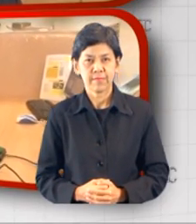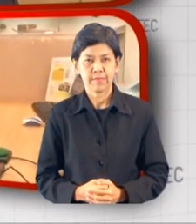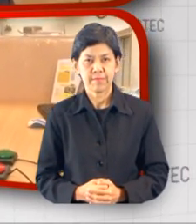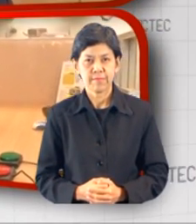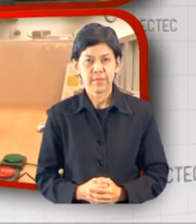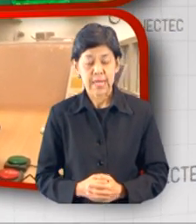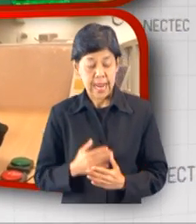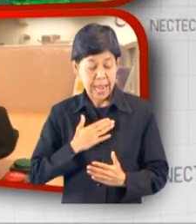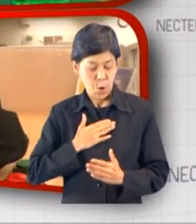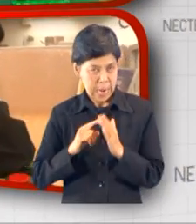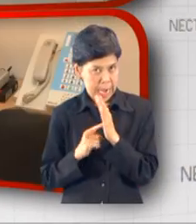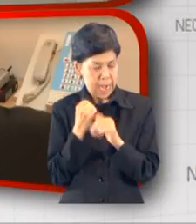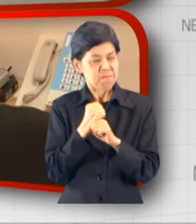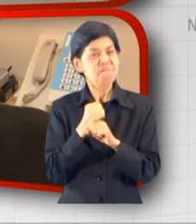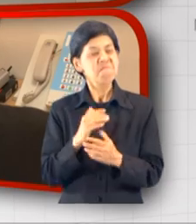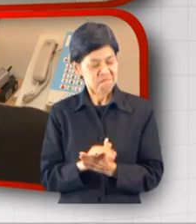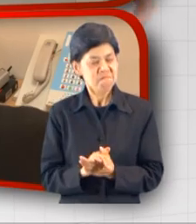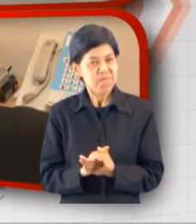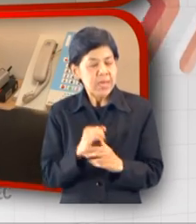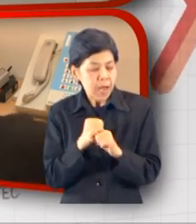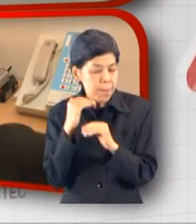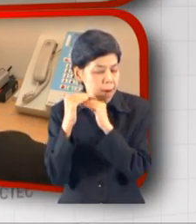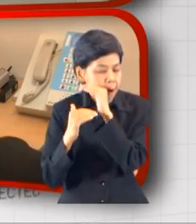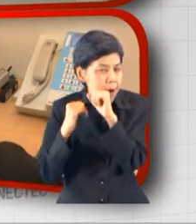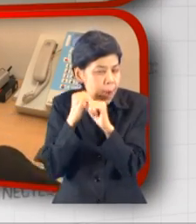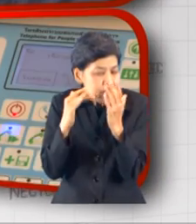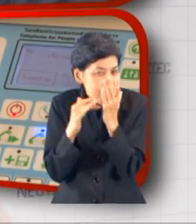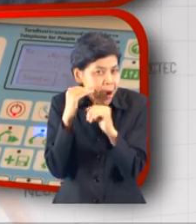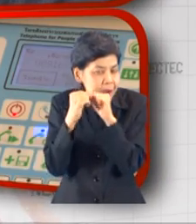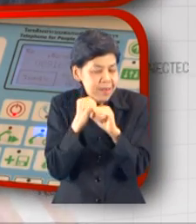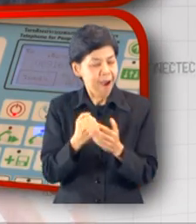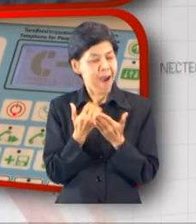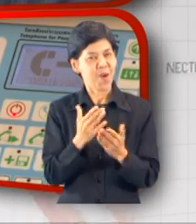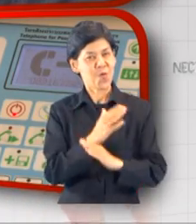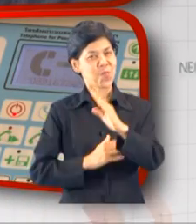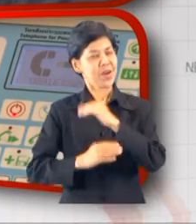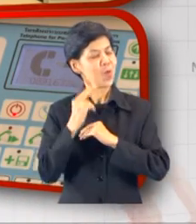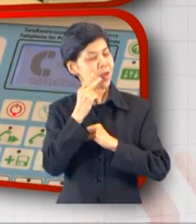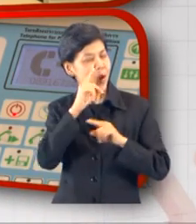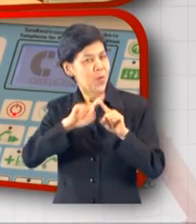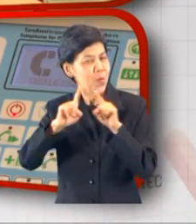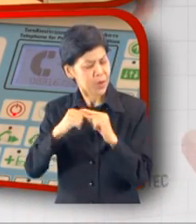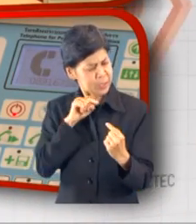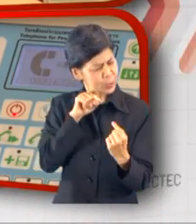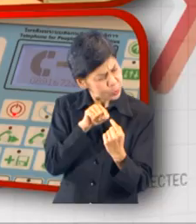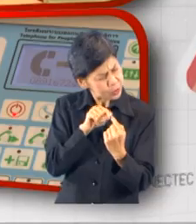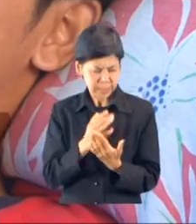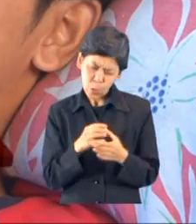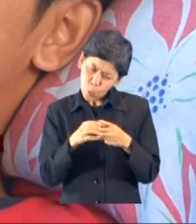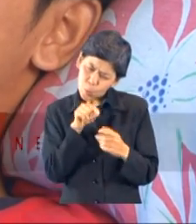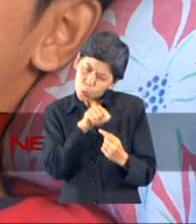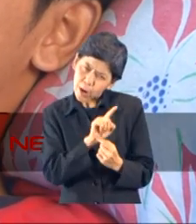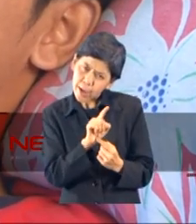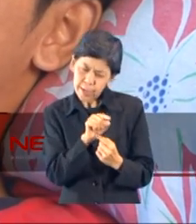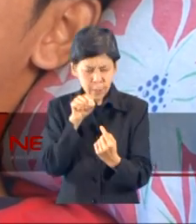้เขาก็เริ่มที่จะเห็นความสำคัญของการพัฒนาเทคโนโลยีเพื่อคนพิการเพียงแต่ว่าตัวไหนที่มันจะเหมาะกับคนคน